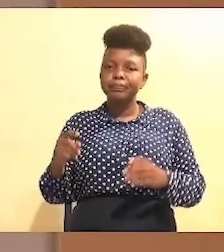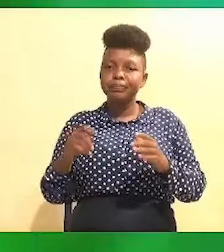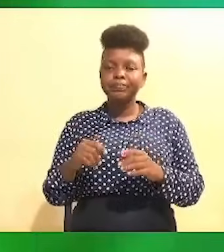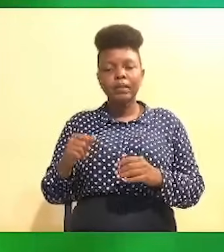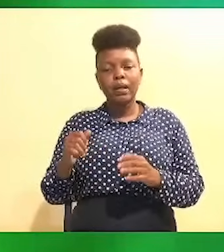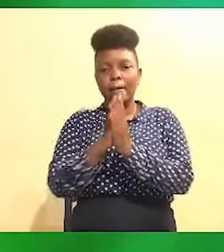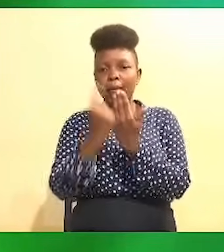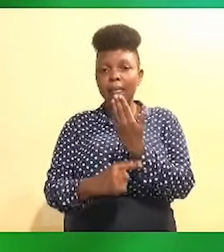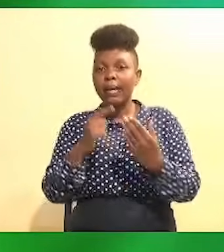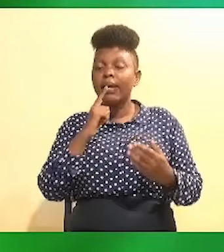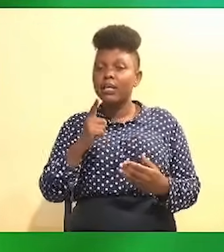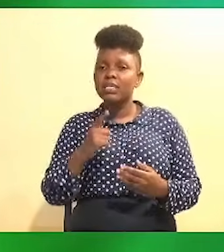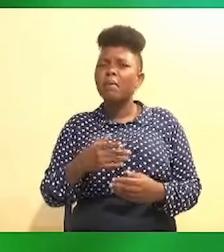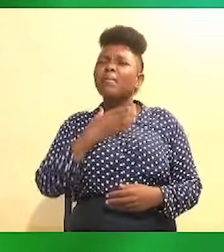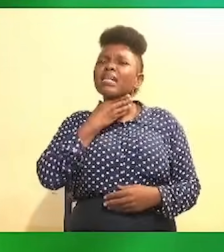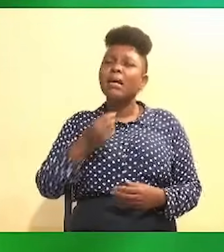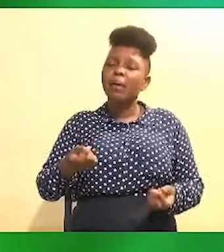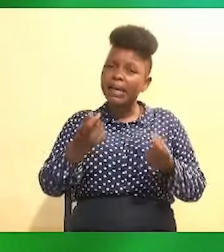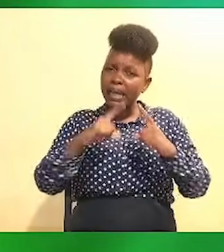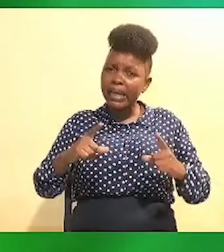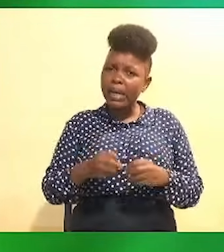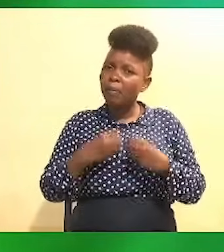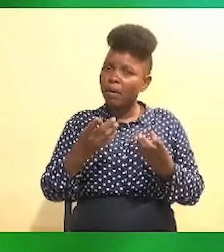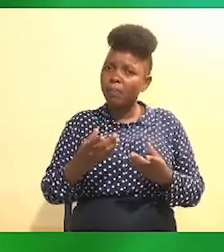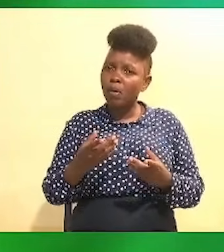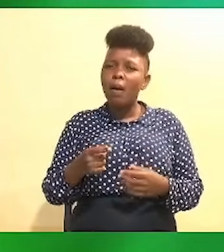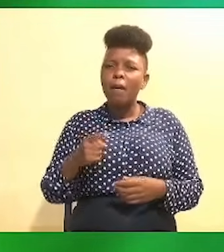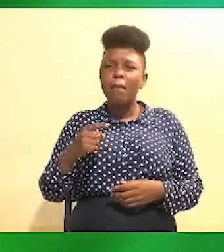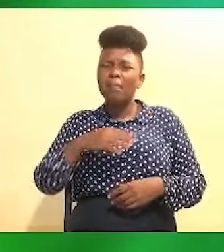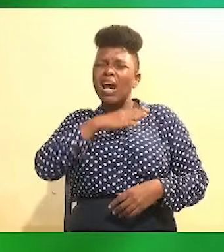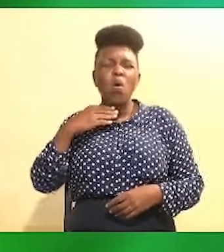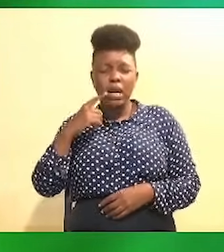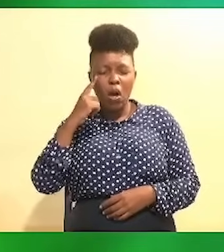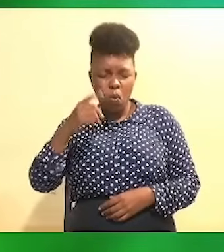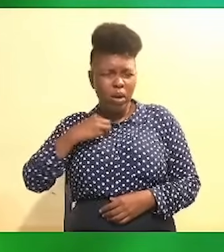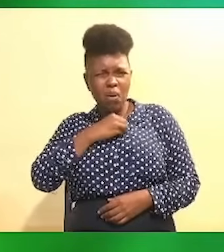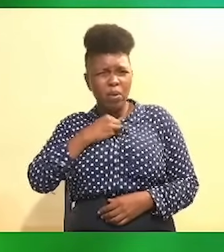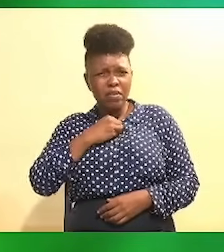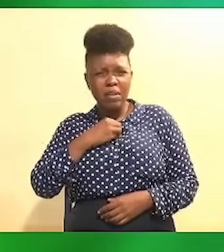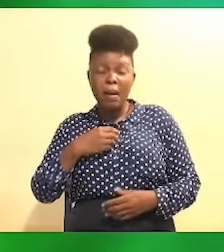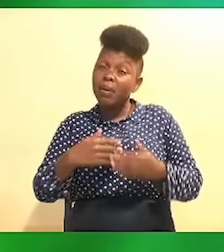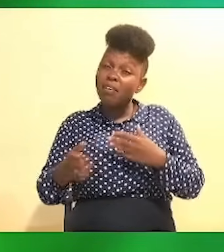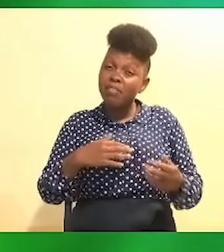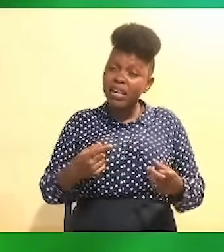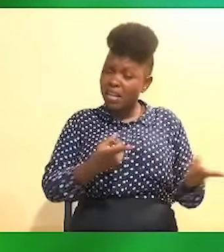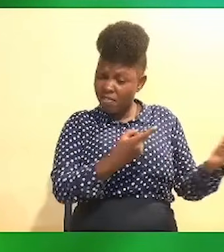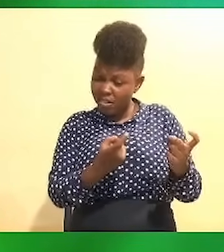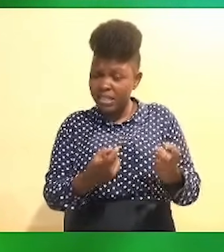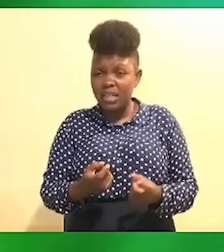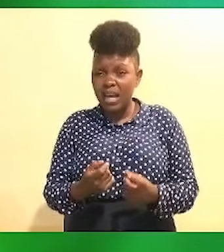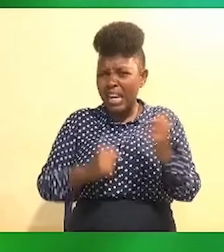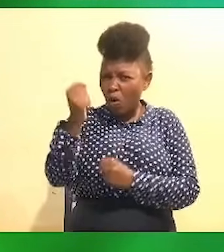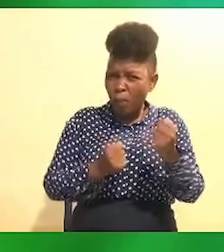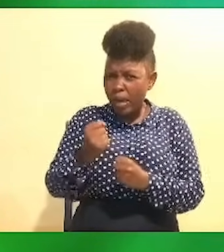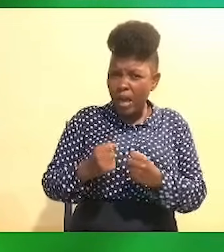anasema, mwatamani wala hamna kitu, mwaua na kuona wivu, wala hamwezi kupata, mwafanya vita na kupigana, wala